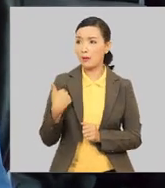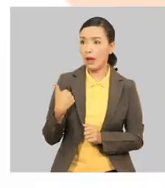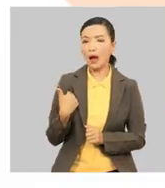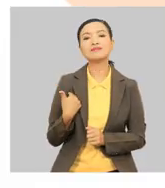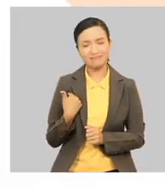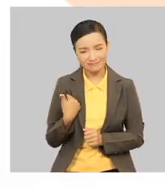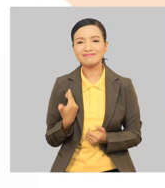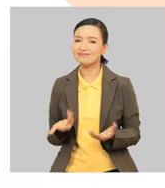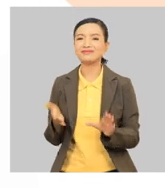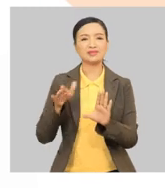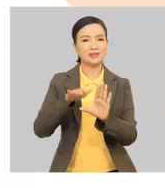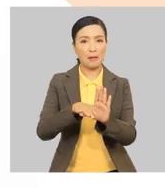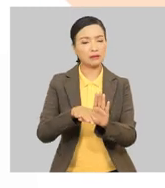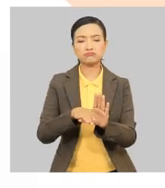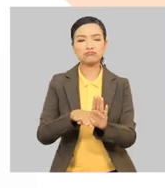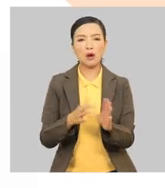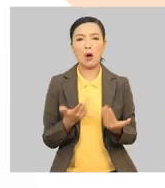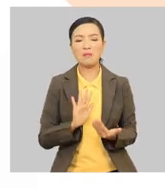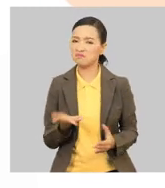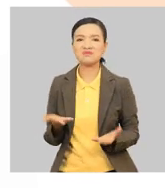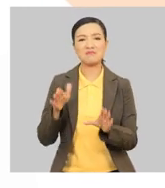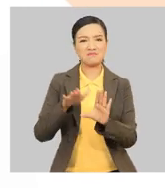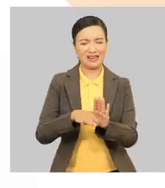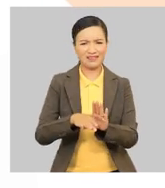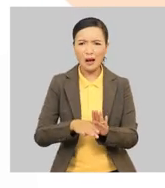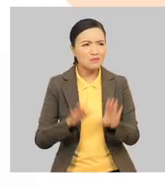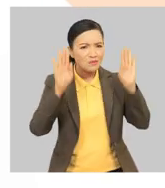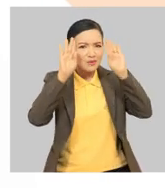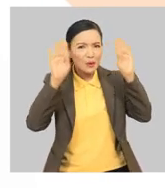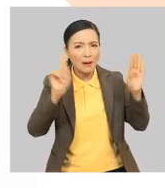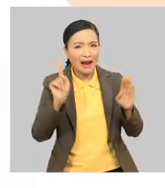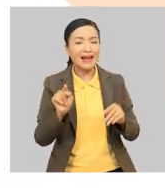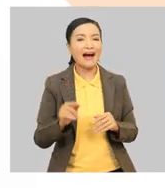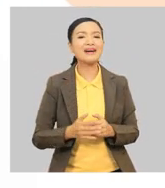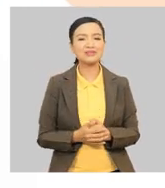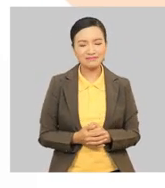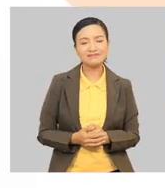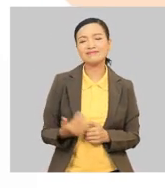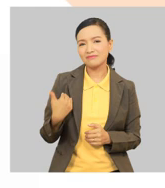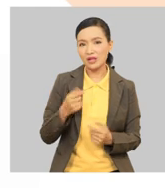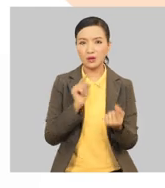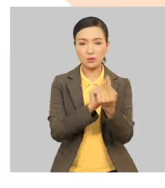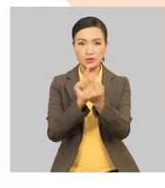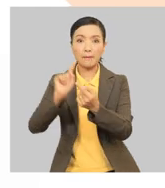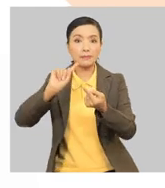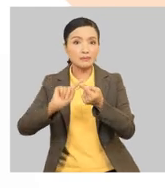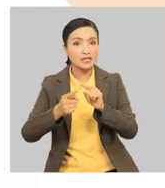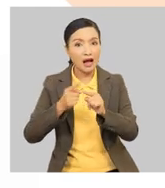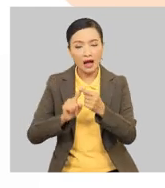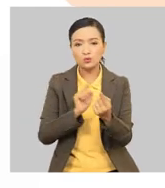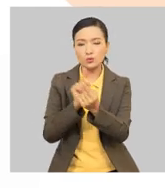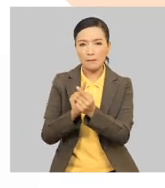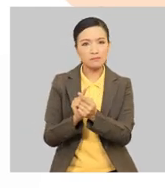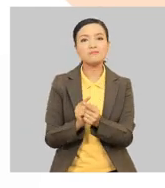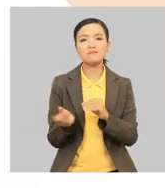แบบนี้ชมพู่ก็เลยสมัครเลยไม่ดีร อได้ประสบการณ์อย่างไรบ้างครับในเวทีนั้น ก็ได้รู้จักเพื่อนๆ